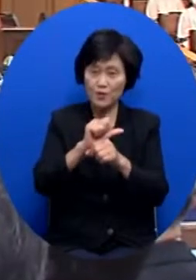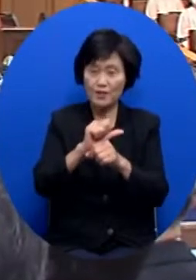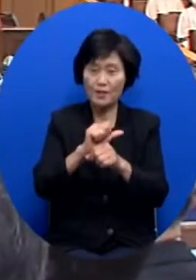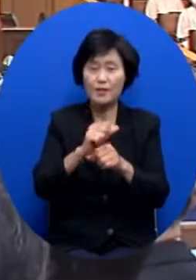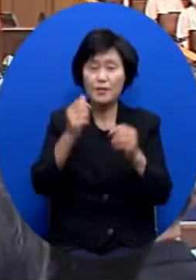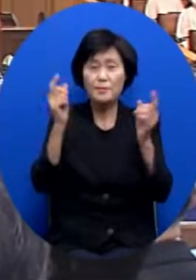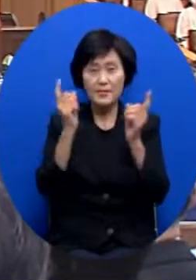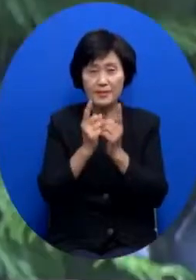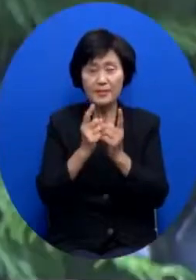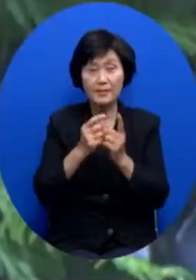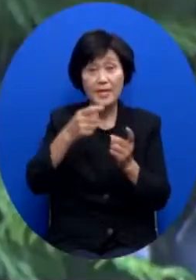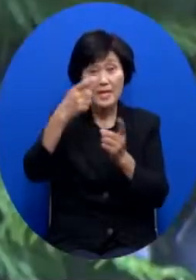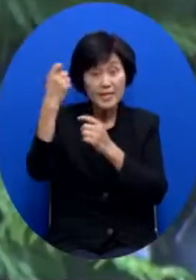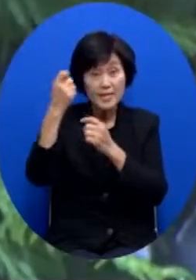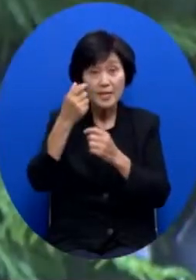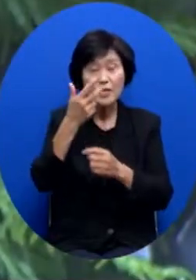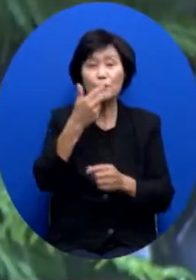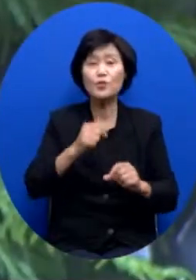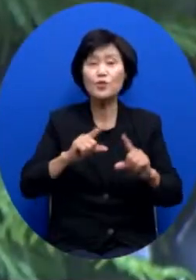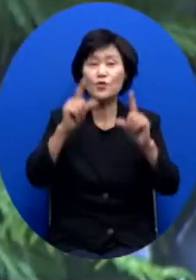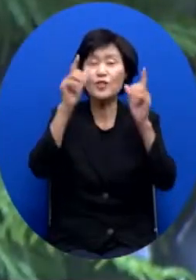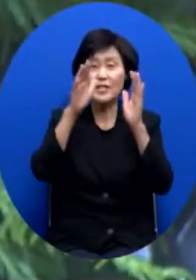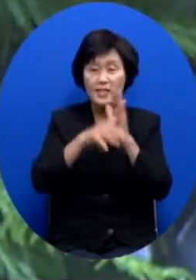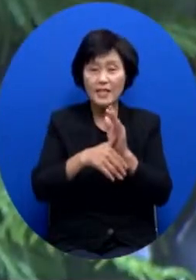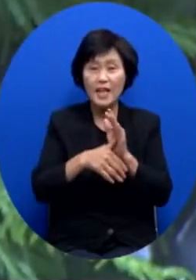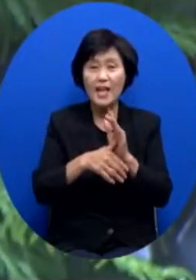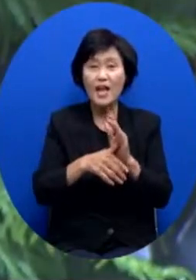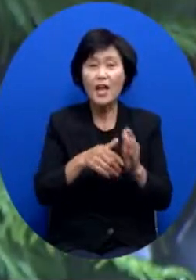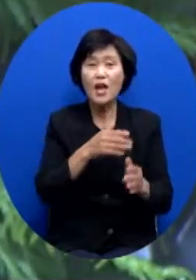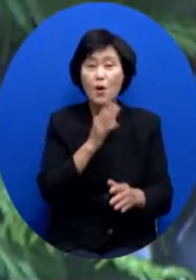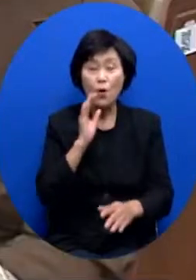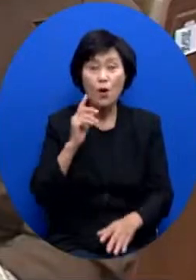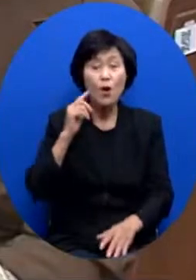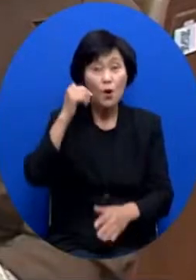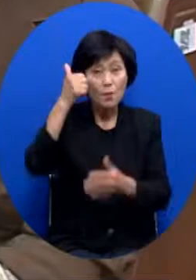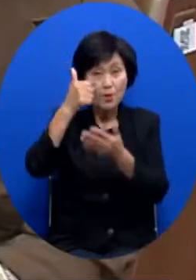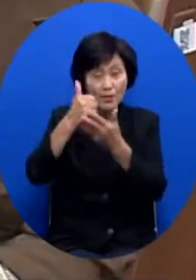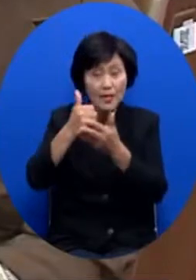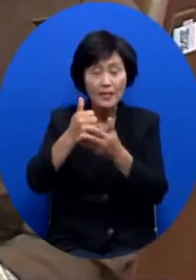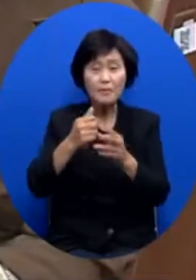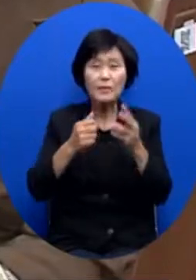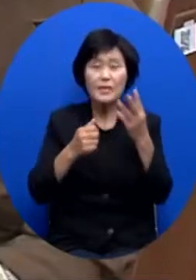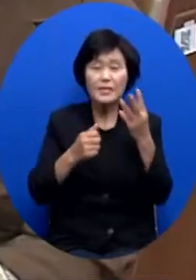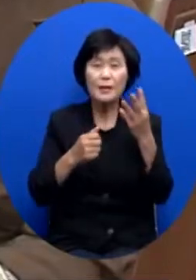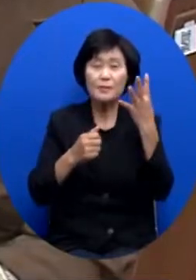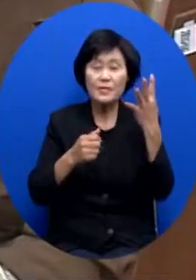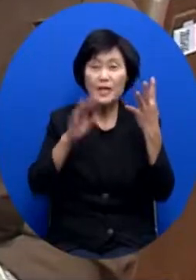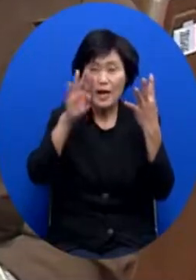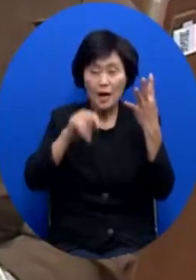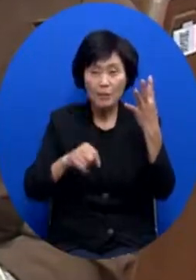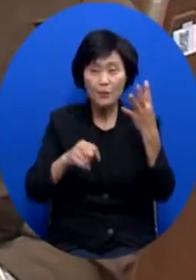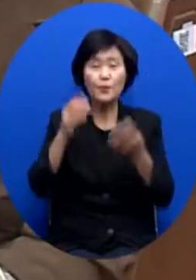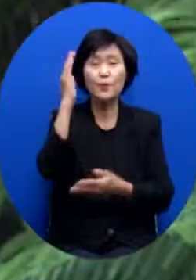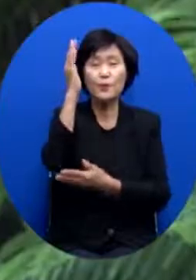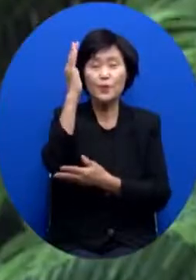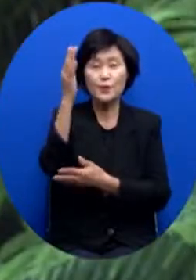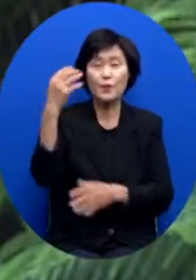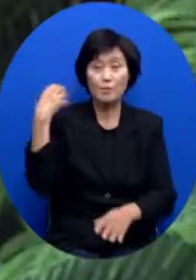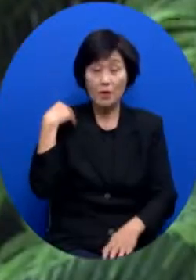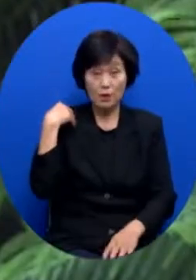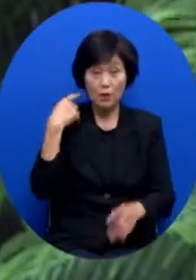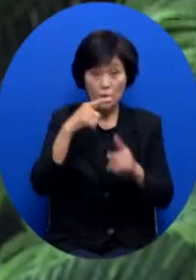기념주일에는 특별히 곽선희 원로 목사가 3부와 4부 예배 설교를 맡아 교회는 예수 그리스도의 생명의